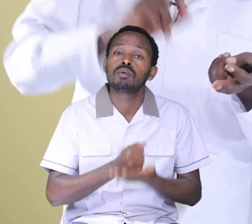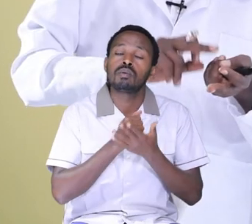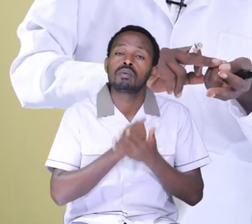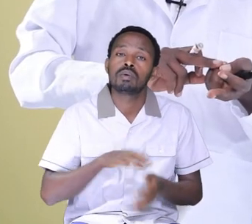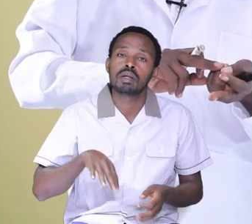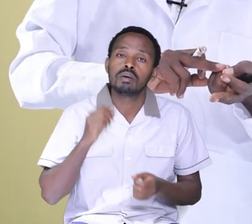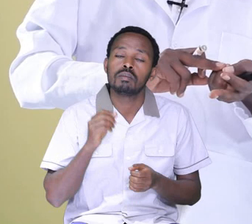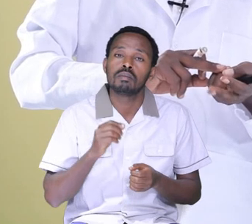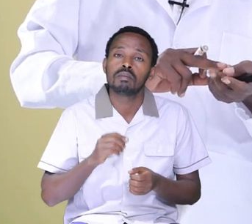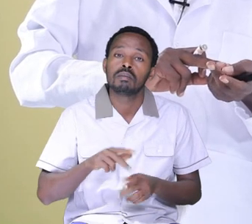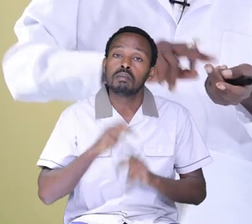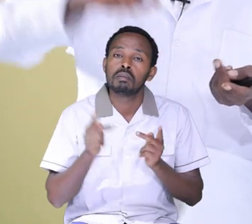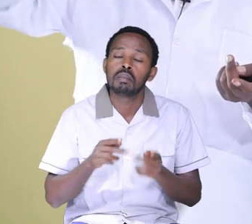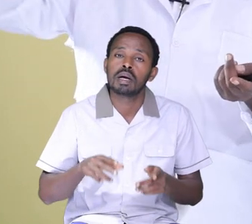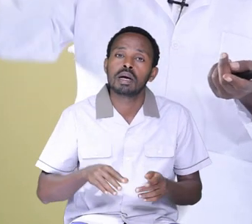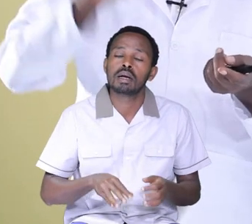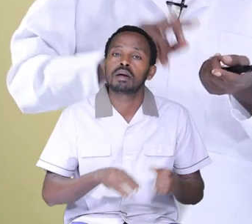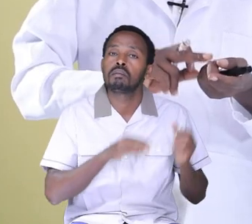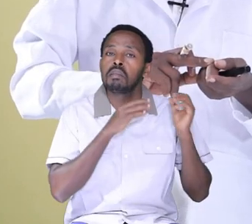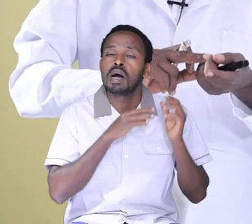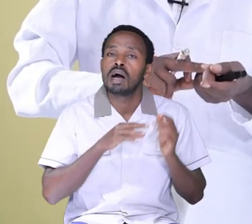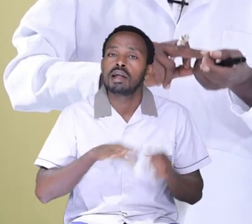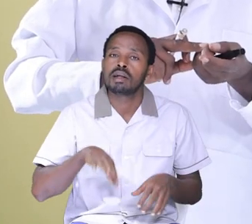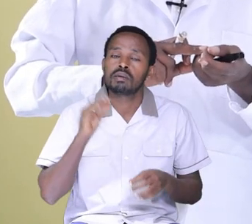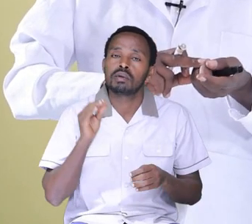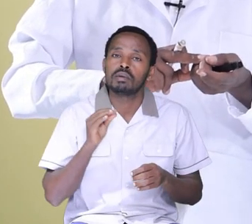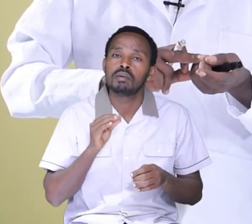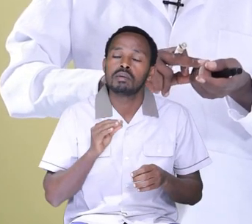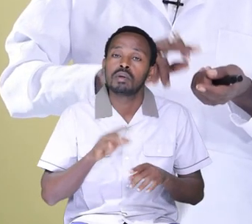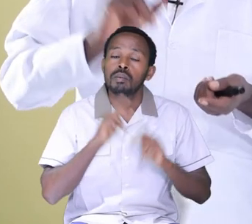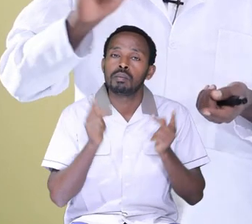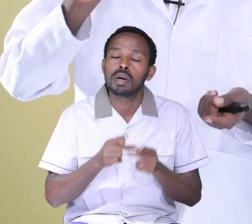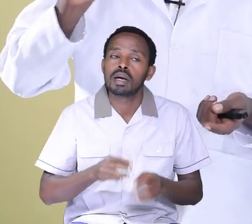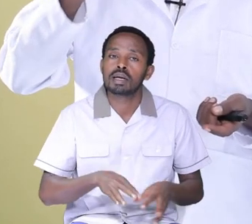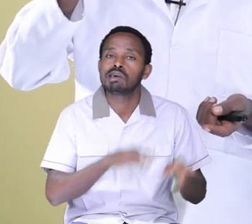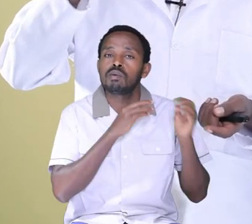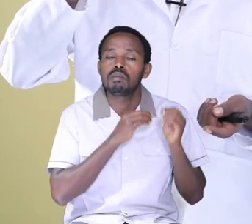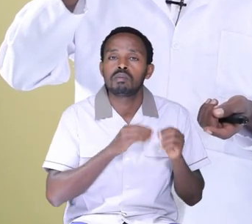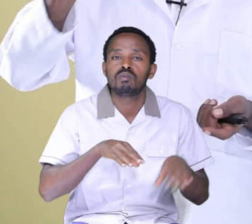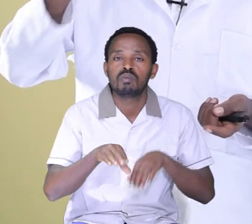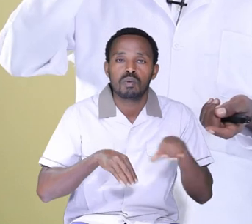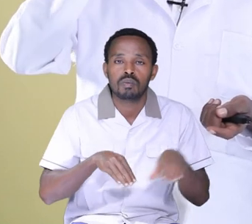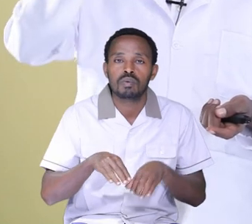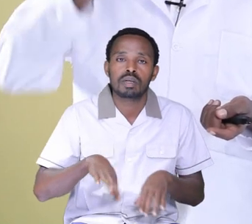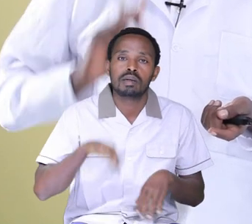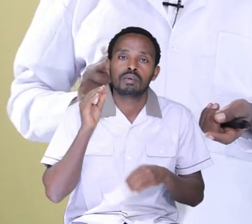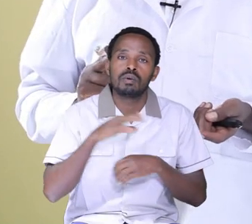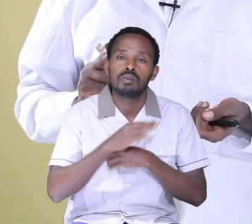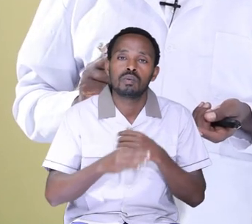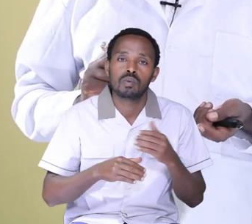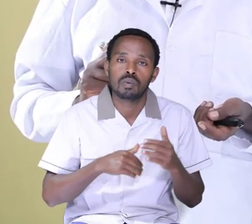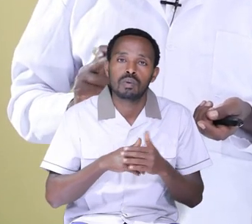bakka ba'aan irratti argamu irratti hundaa'uun, bakka humni sochooftuu irratti argamu irratti hundaa'uun fonqolchi sadarkaalee gurguddoo sadiitti